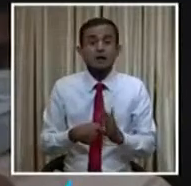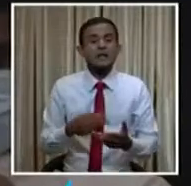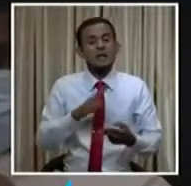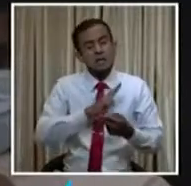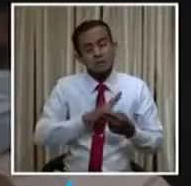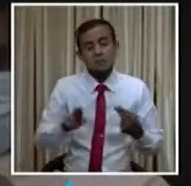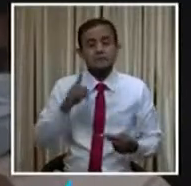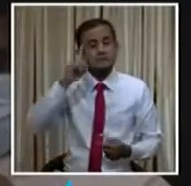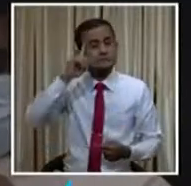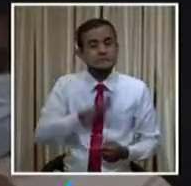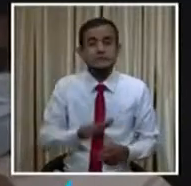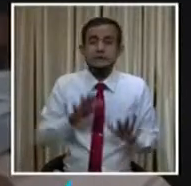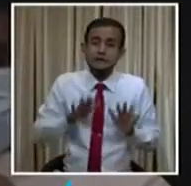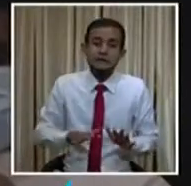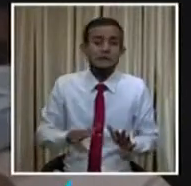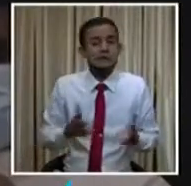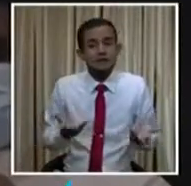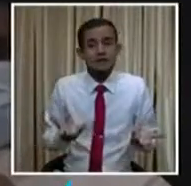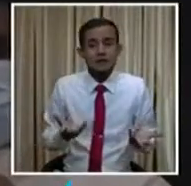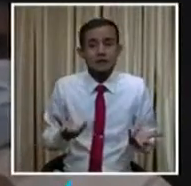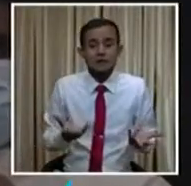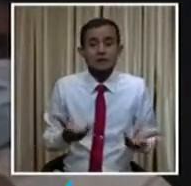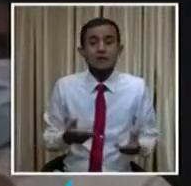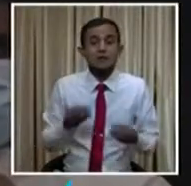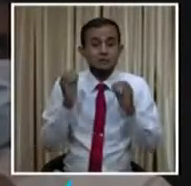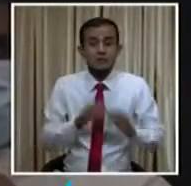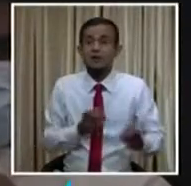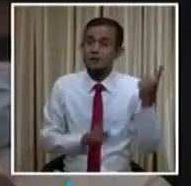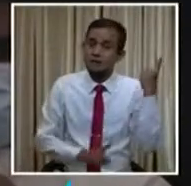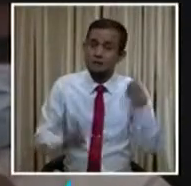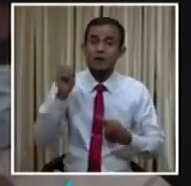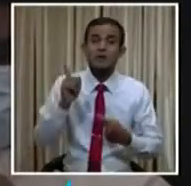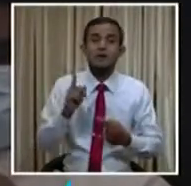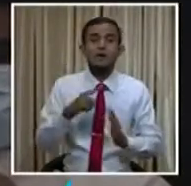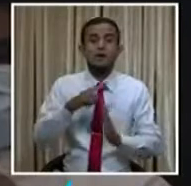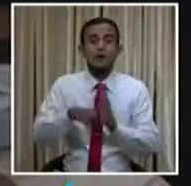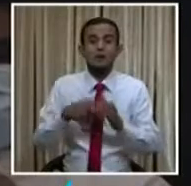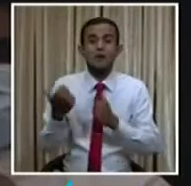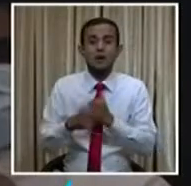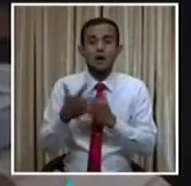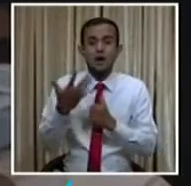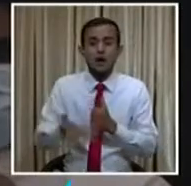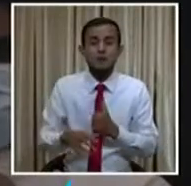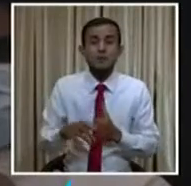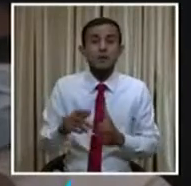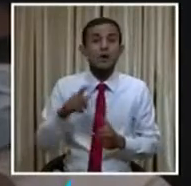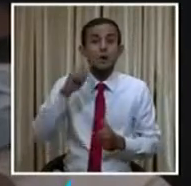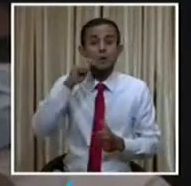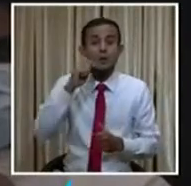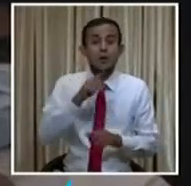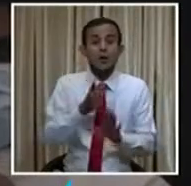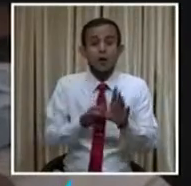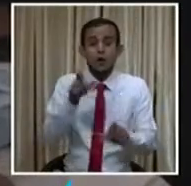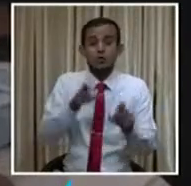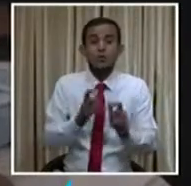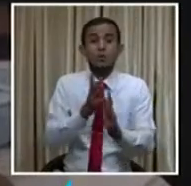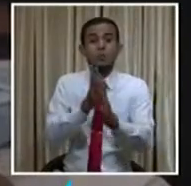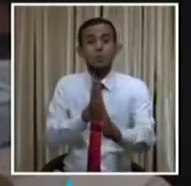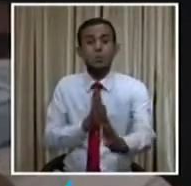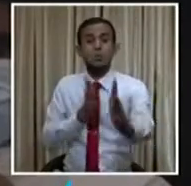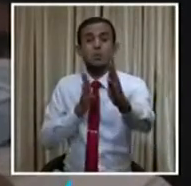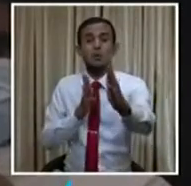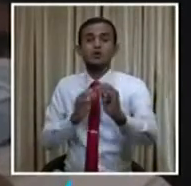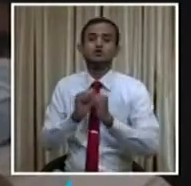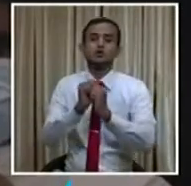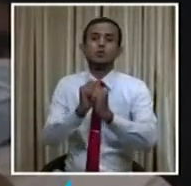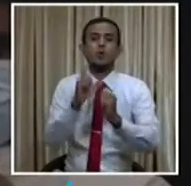වෙලා ඉන්න හිතන රටක් නෙවෙයි දාලා යන්න හිතන රටක් හැදිලා අද අපේ කොල්ලකෙල්ල ඔක්කොම පොලිමේ යනවා මොන හරි